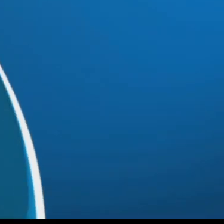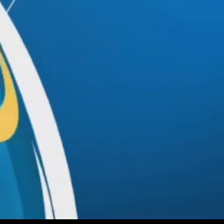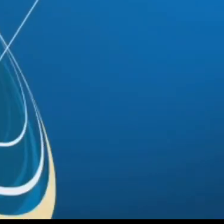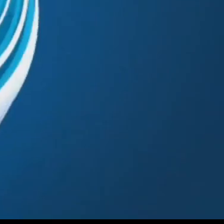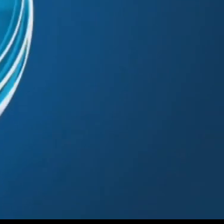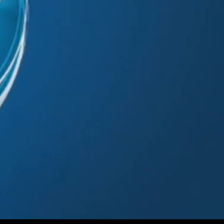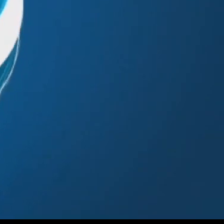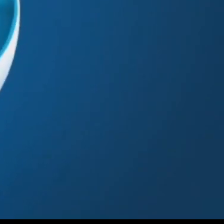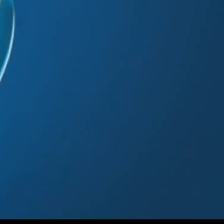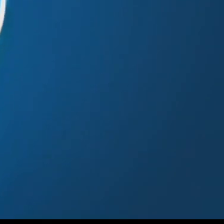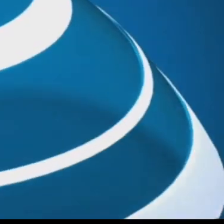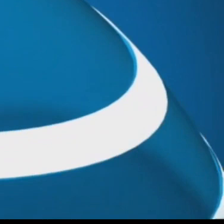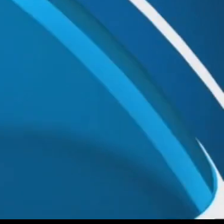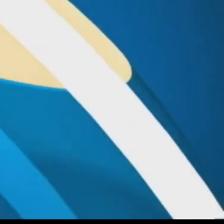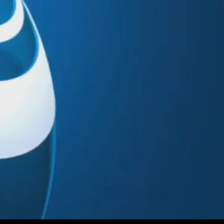Générique